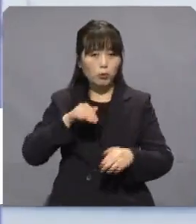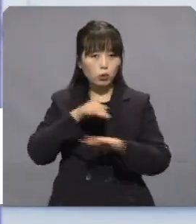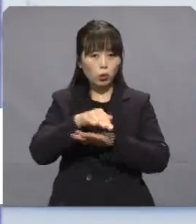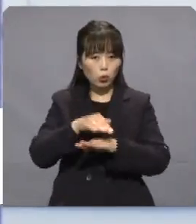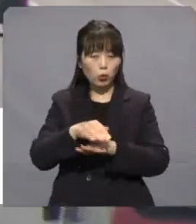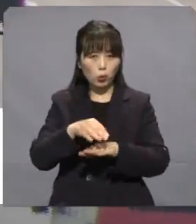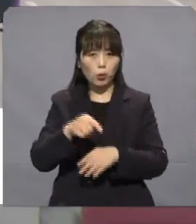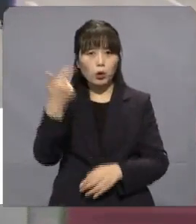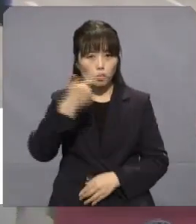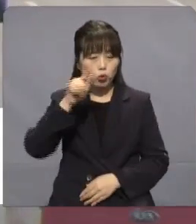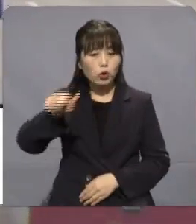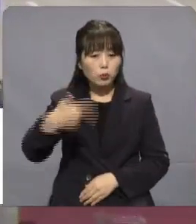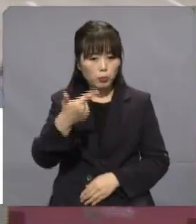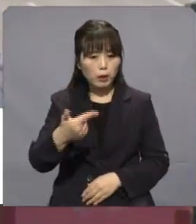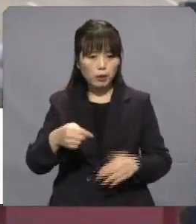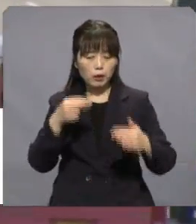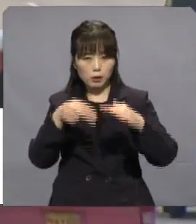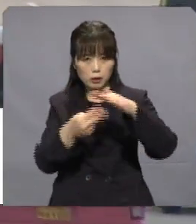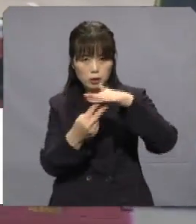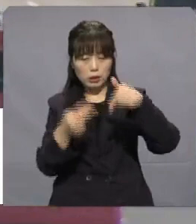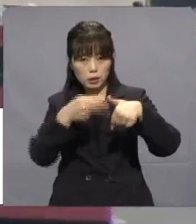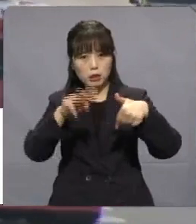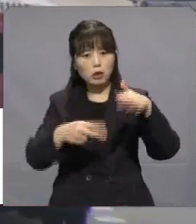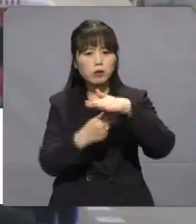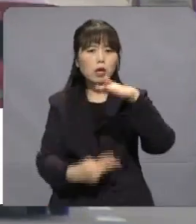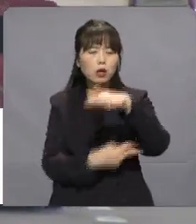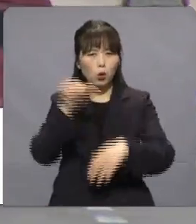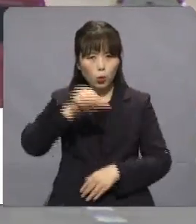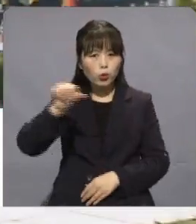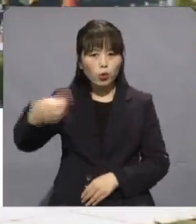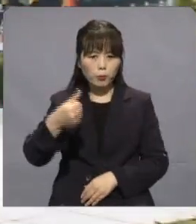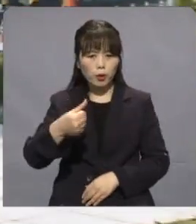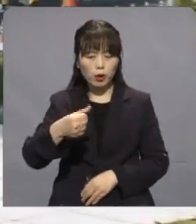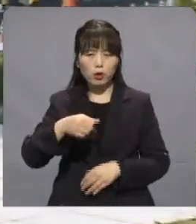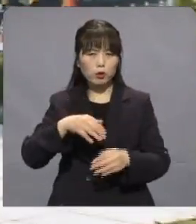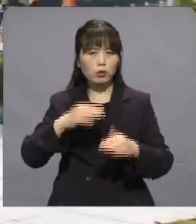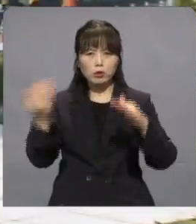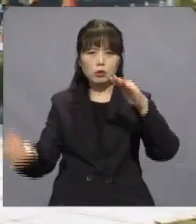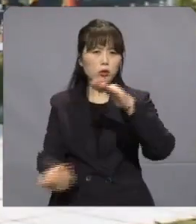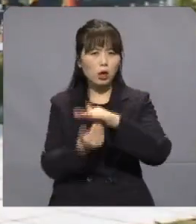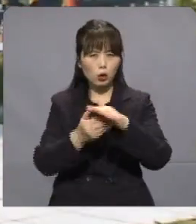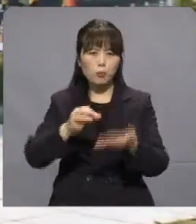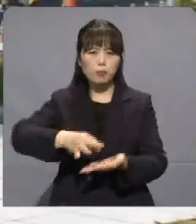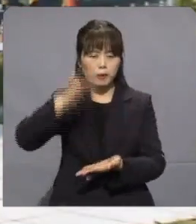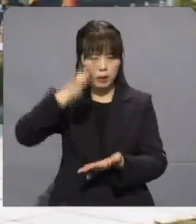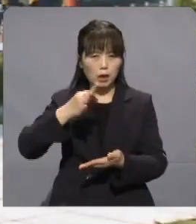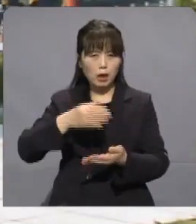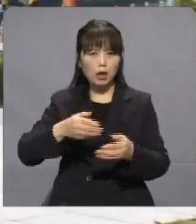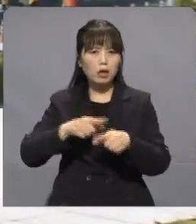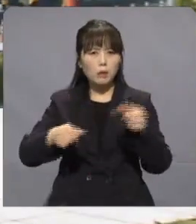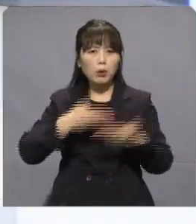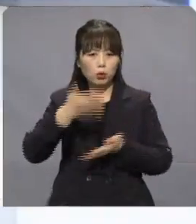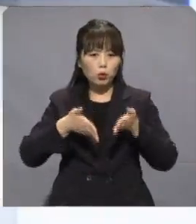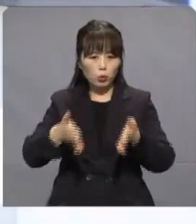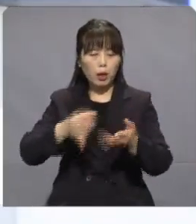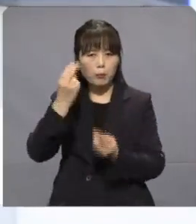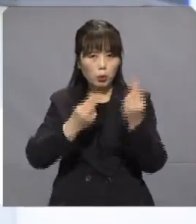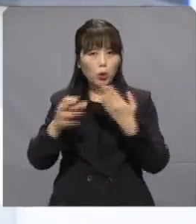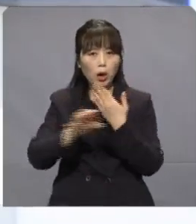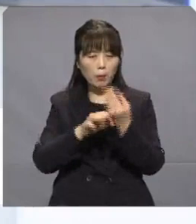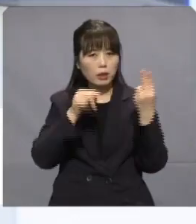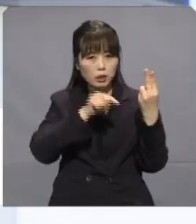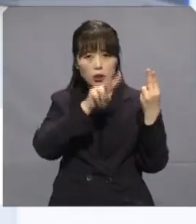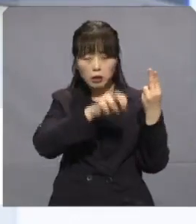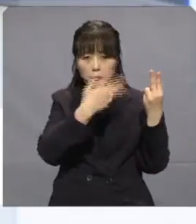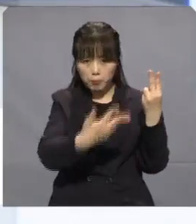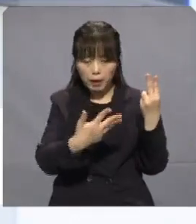편도 6,600원, 인천대교는 5,500원으로 전국 최고 수준입니다. 제정 고속도로와 비교하면 각각